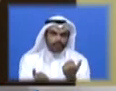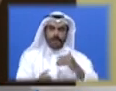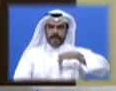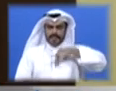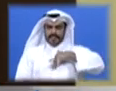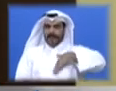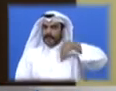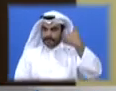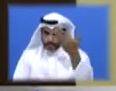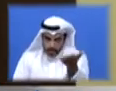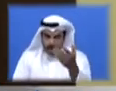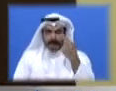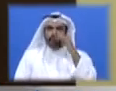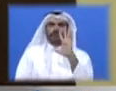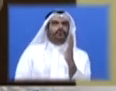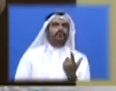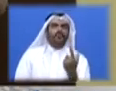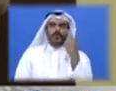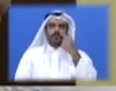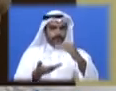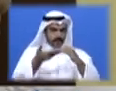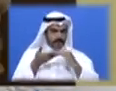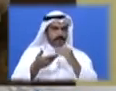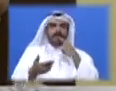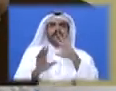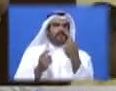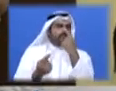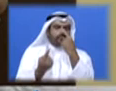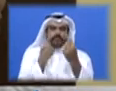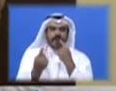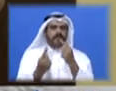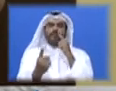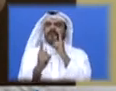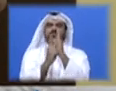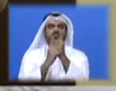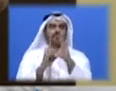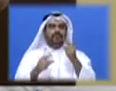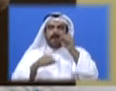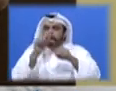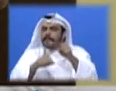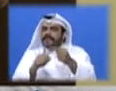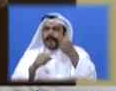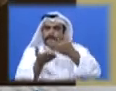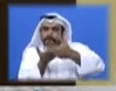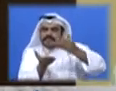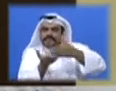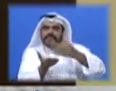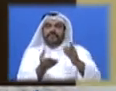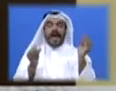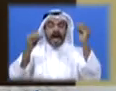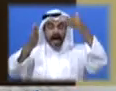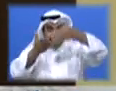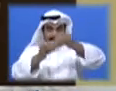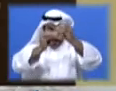طموحاتهم وسعي يعني في تحليل أو إيجاد الحلول المناسبة لهذه المشاكل وتذليل العقبات